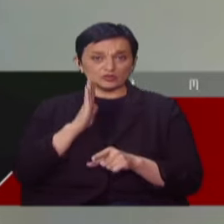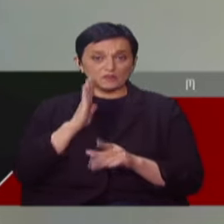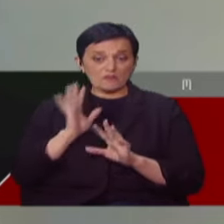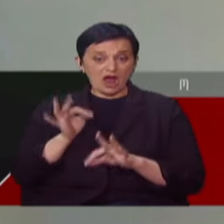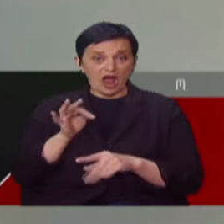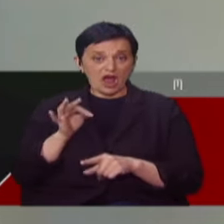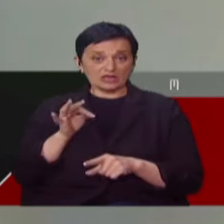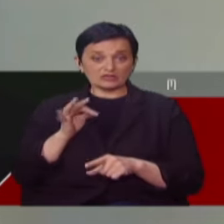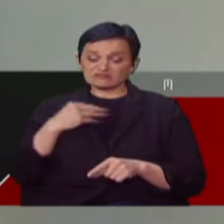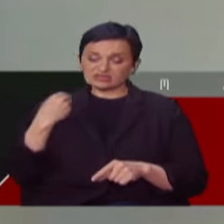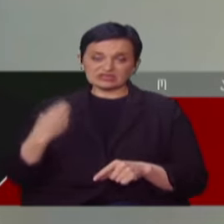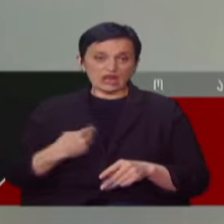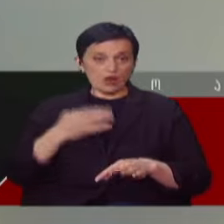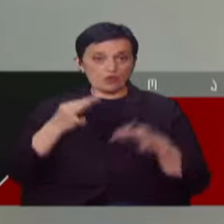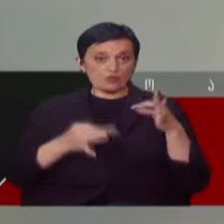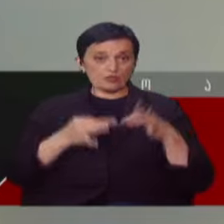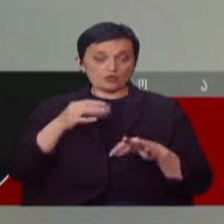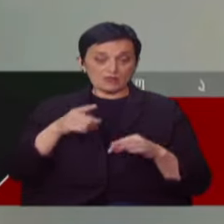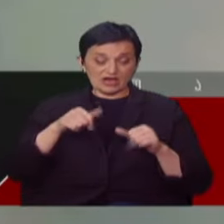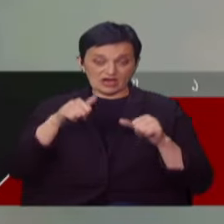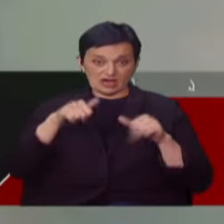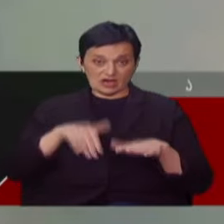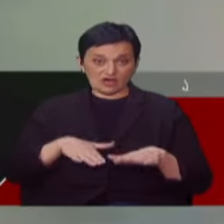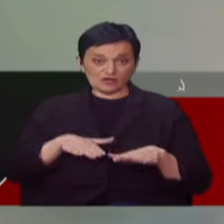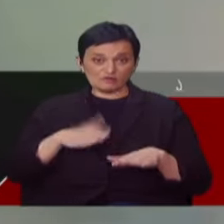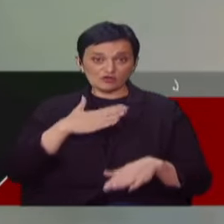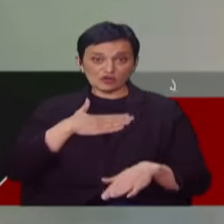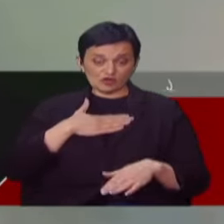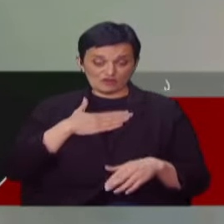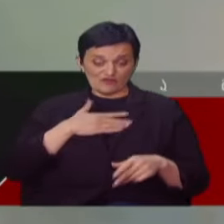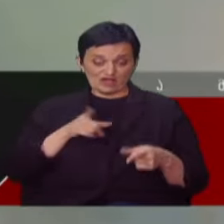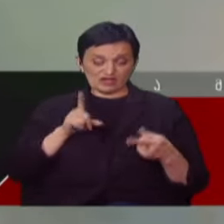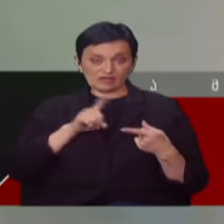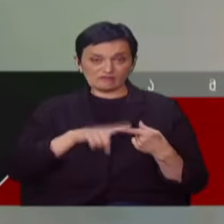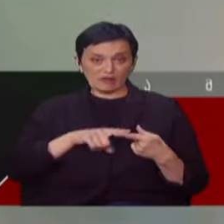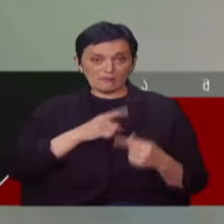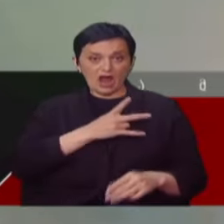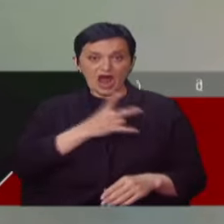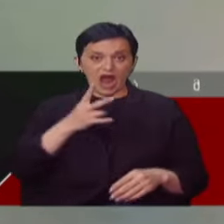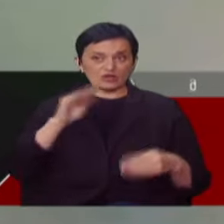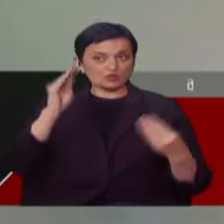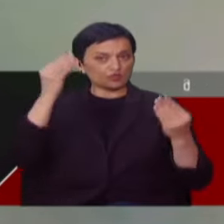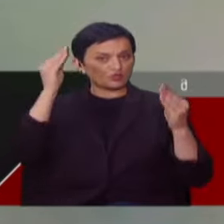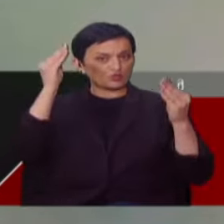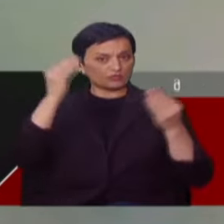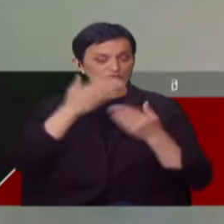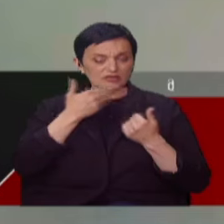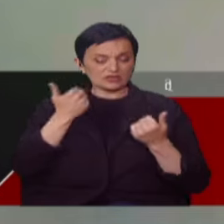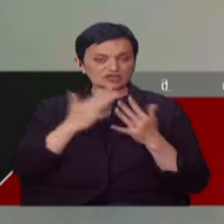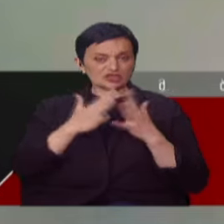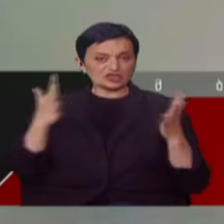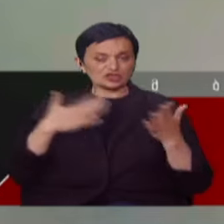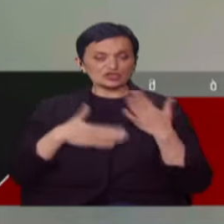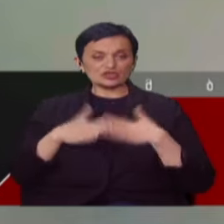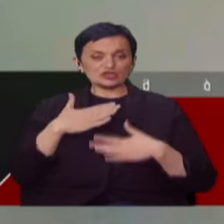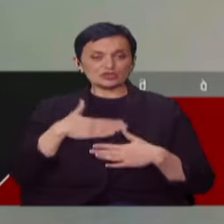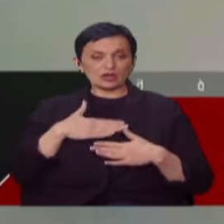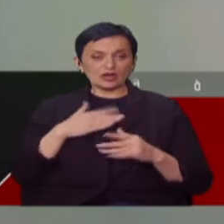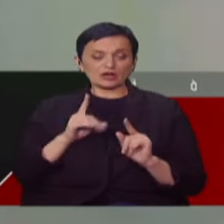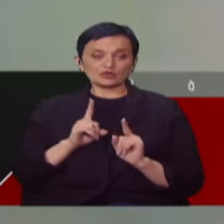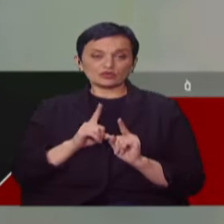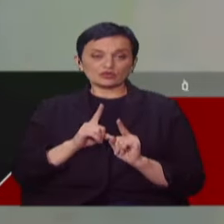სტრასბურგის სასამართლოს ეს გადაწყვეტილებები, რომელიც უშუალო ჩვენ გვეხებოდა, არავის არ უფრიალებია დიდი სიხარულით, რომ ასე